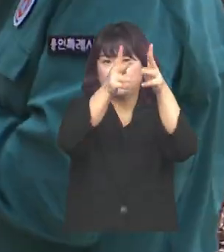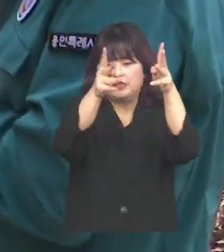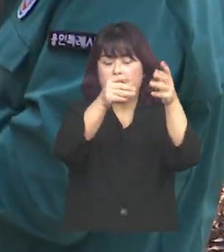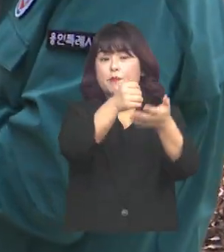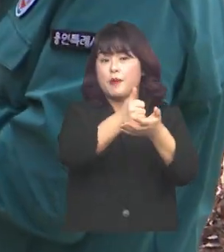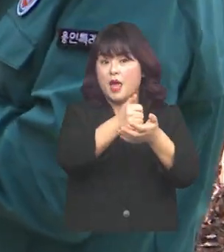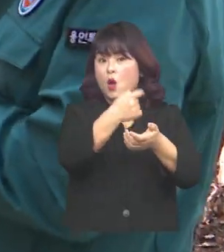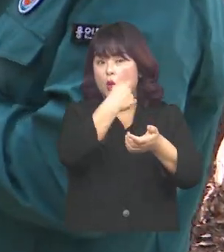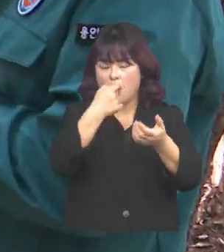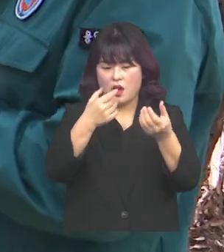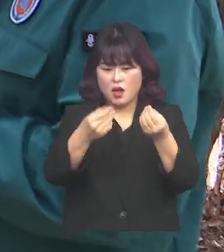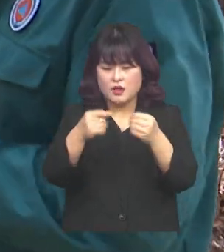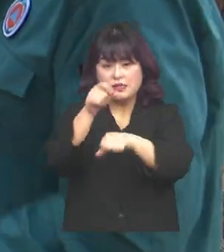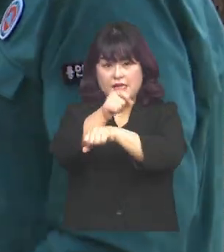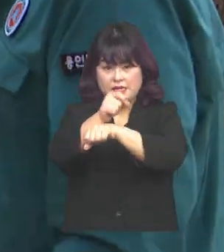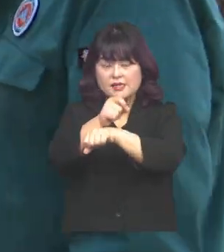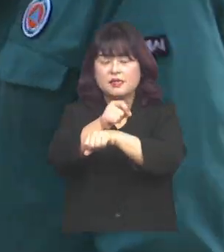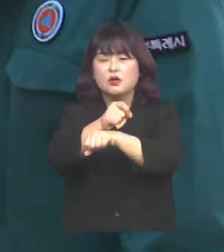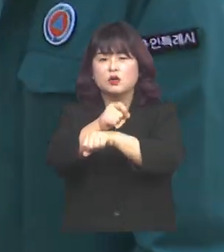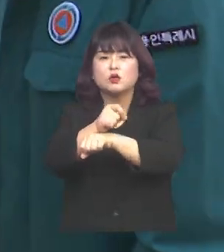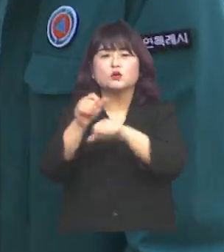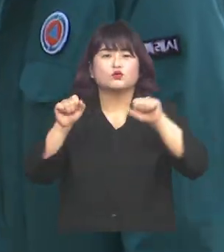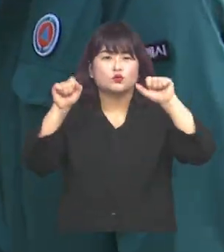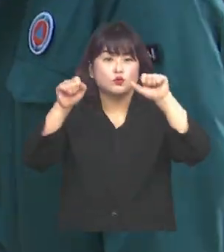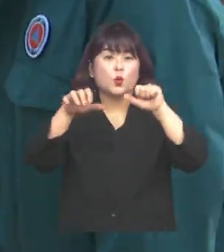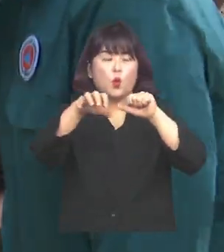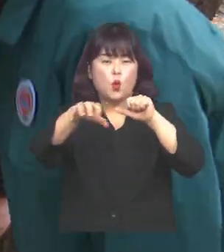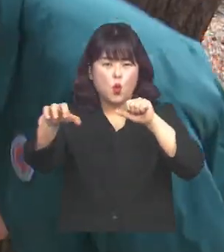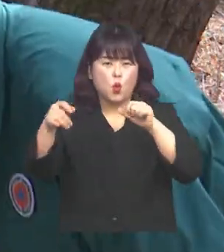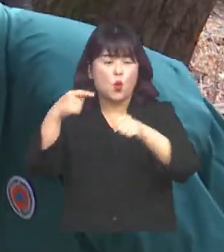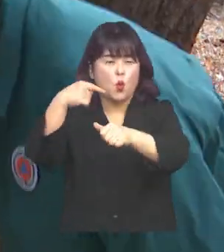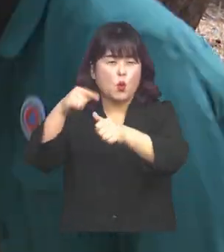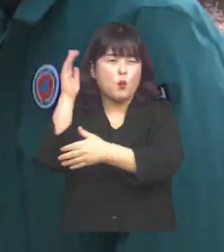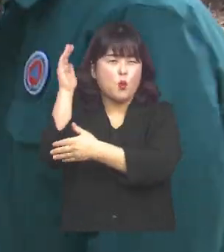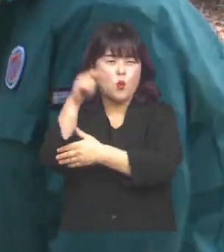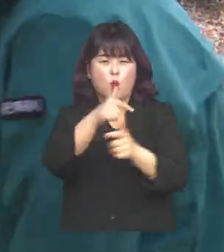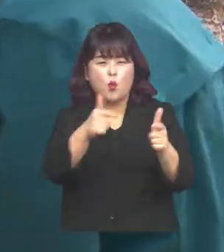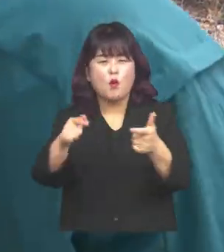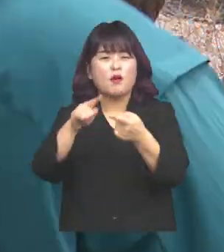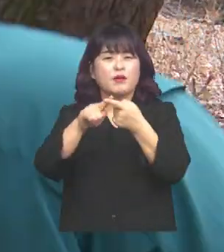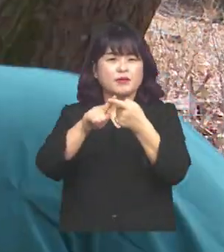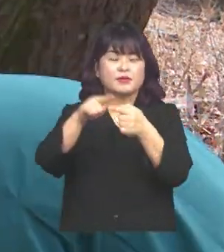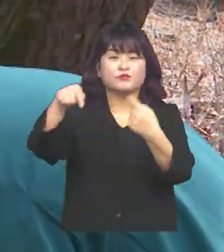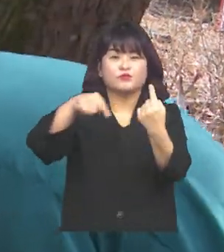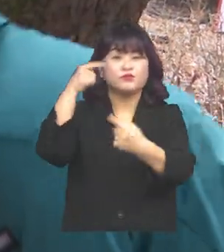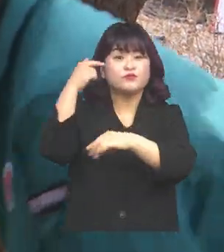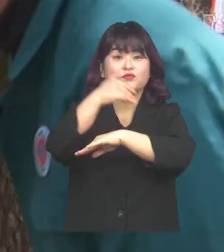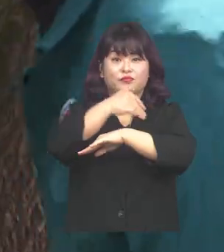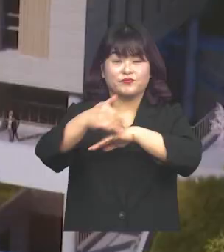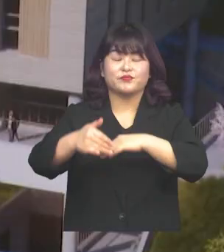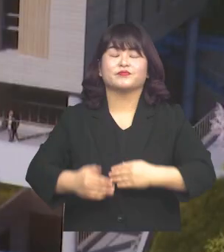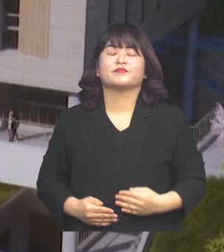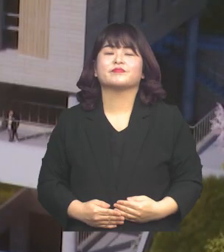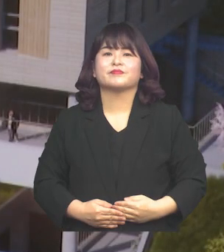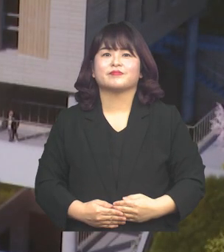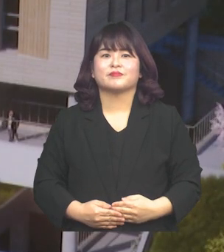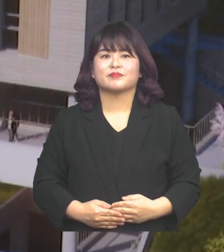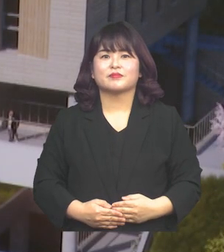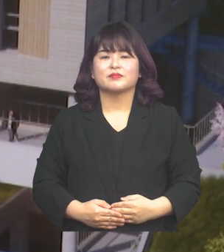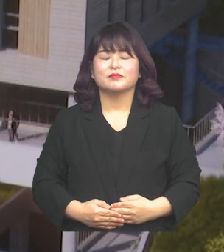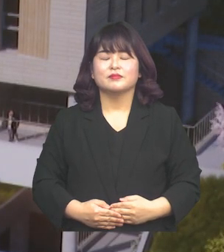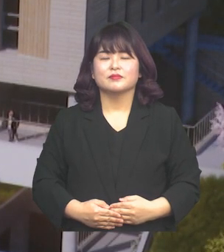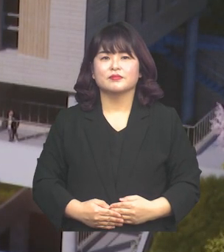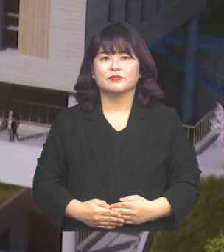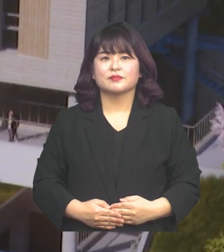3층에는 민원실, 주민자치사무실, 주민운동시설, 강의실, 다목적 강당 등 다양한 주민 편의 공간이